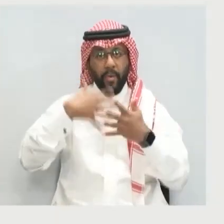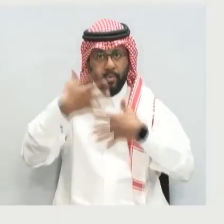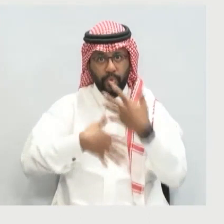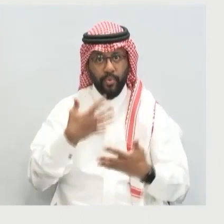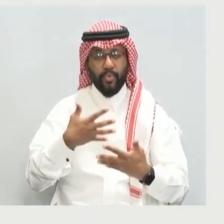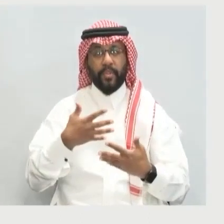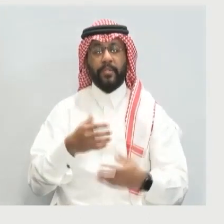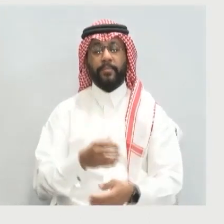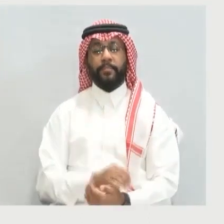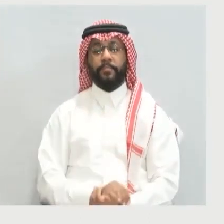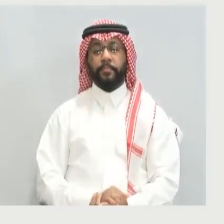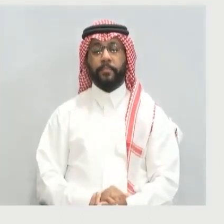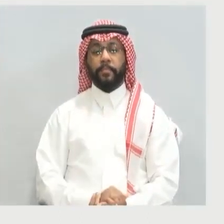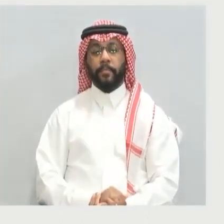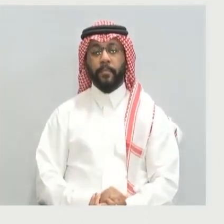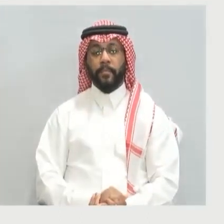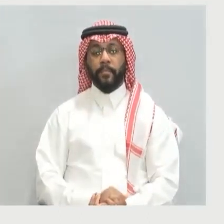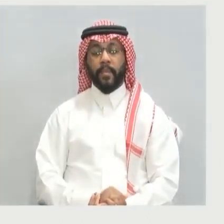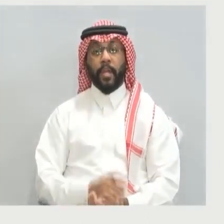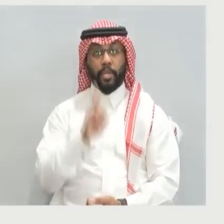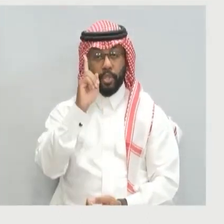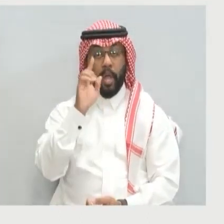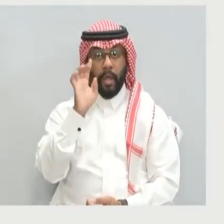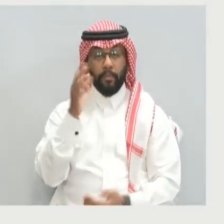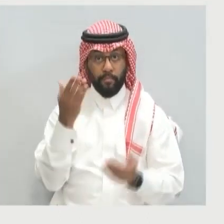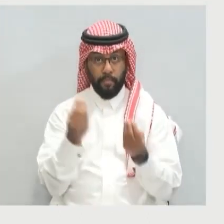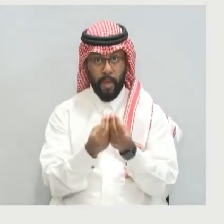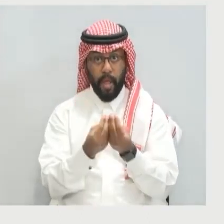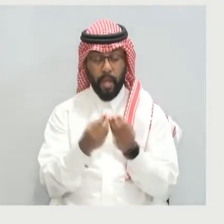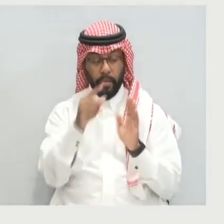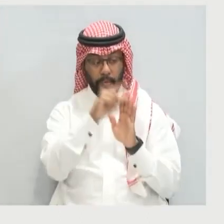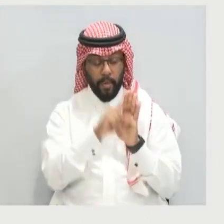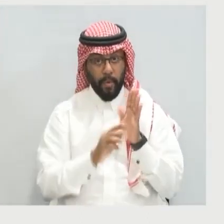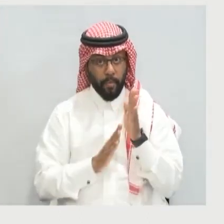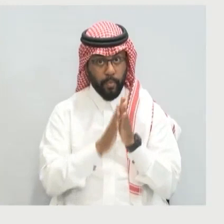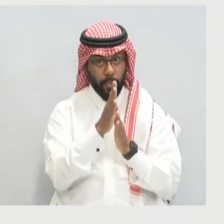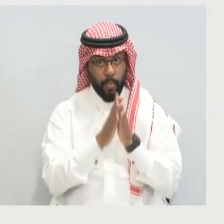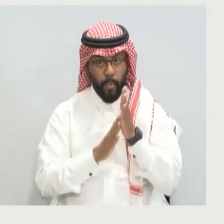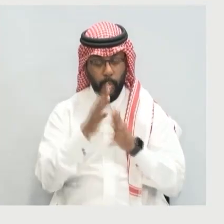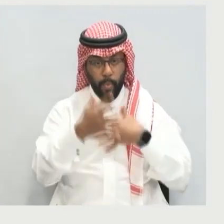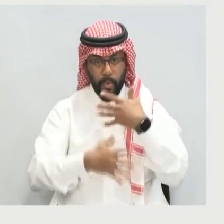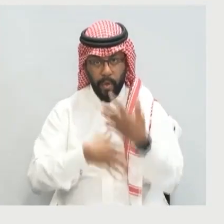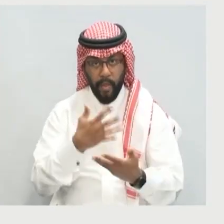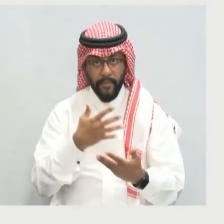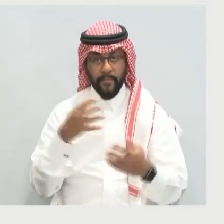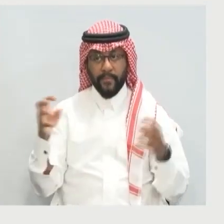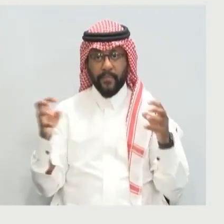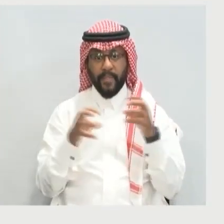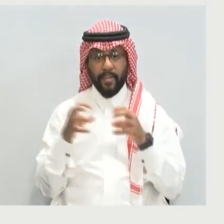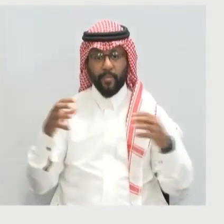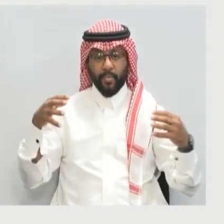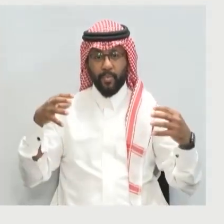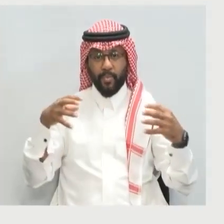حركيه مفرداتنا الجديده اليوم سنكمل باذن الله وستكون طاقه التنشيط نظريه